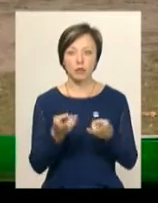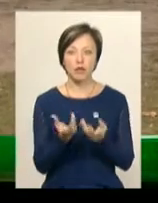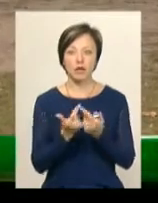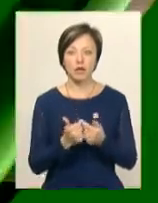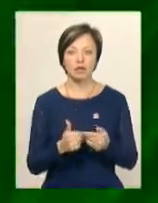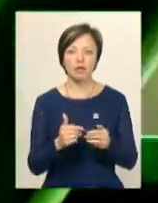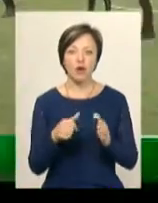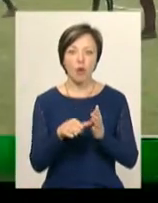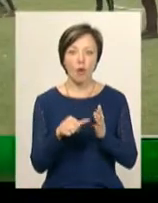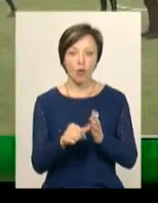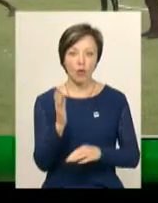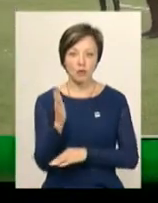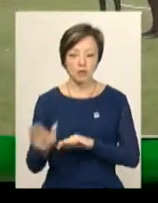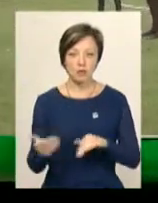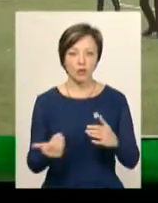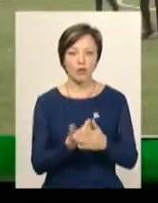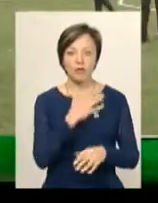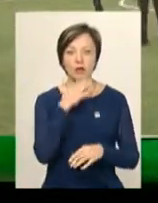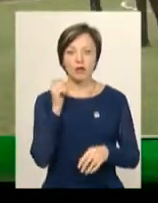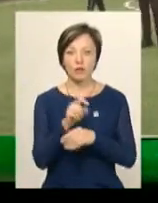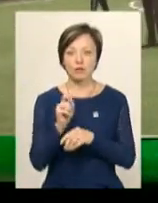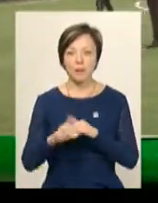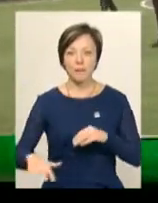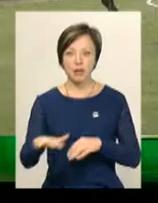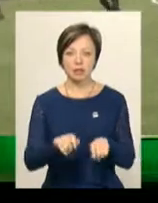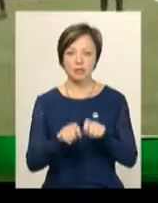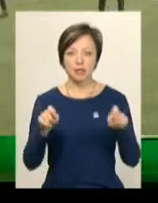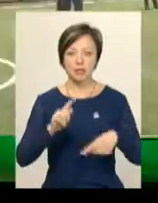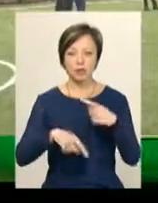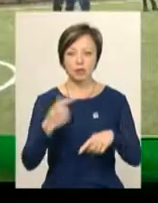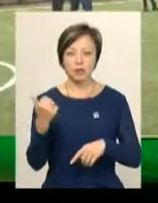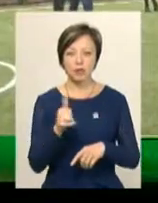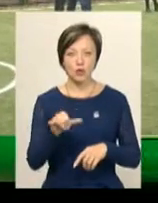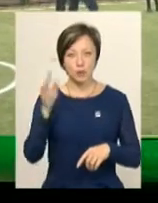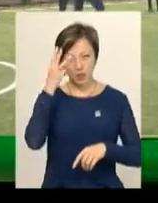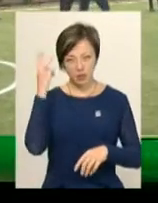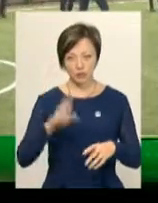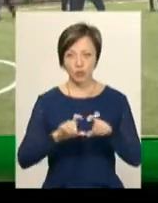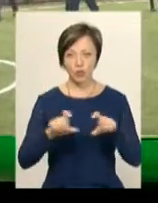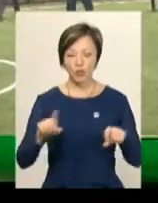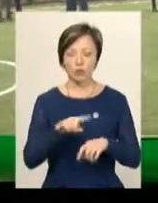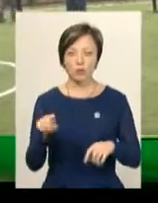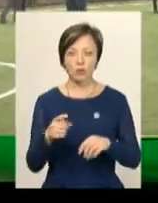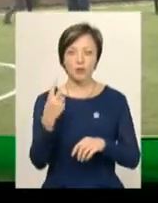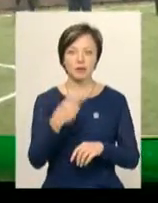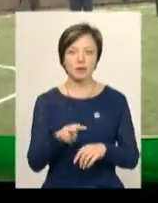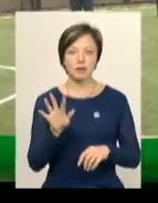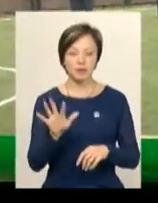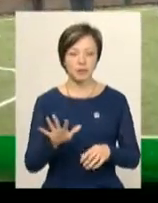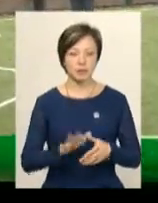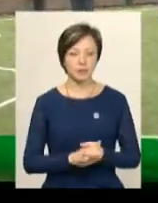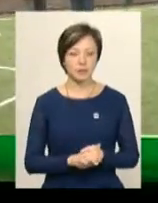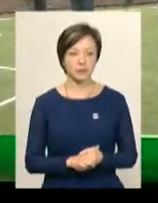голосів. Новий багатофункціональний майданчик відкриють наступного тижня у Хмельницькій загальноосвітній школі номер